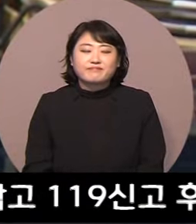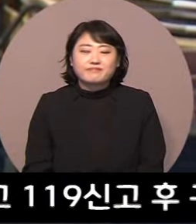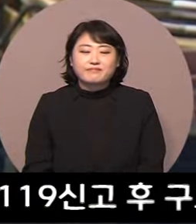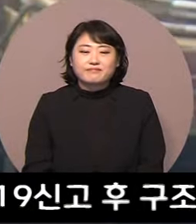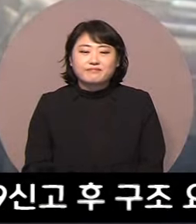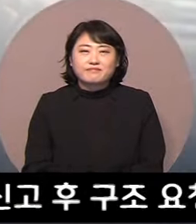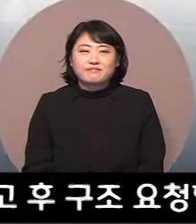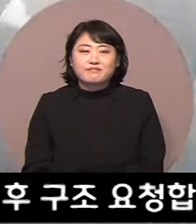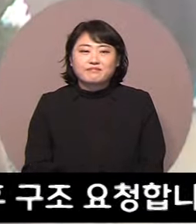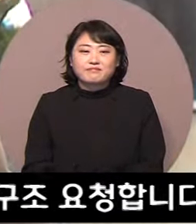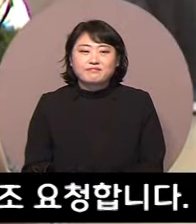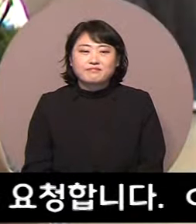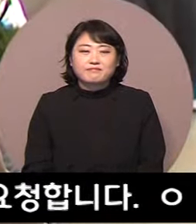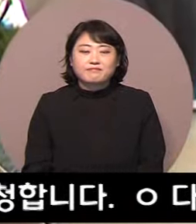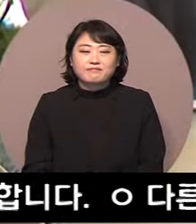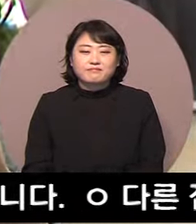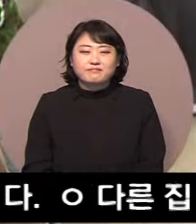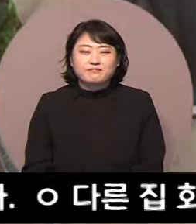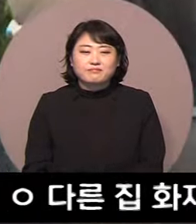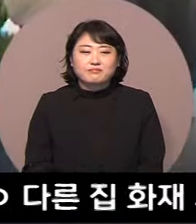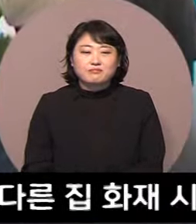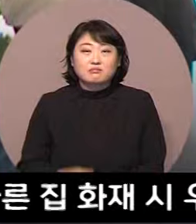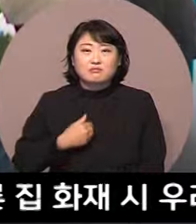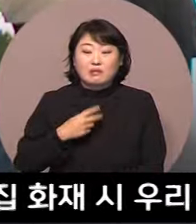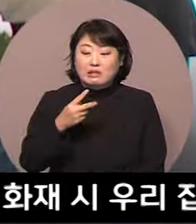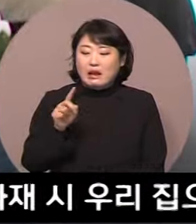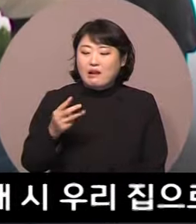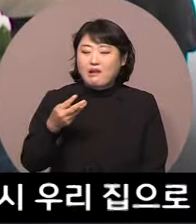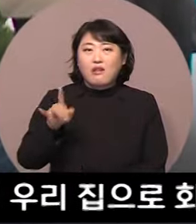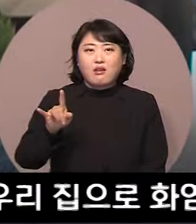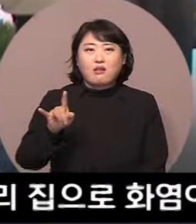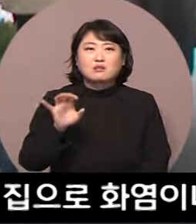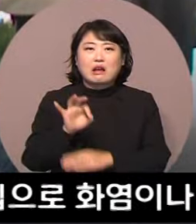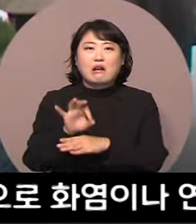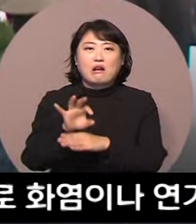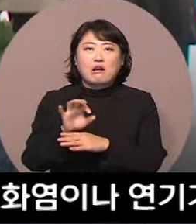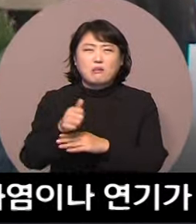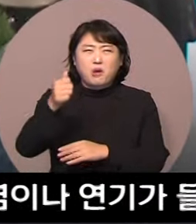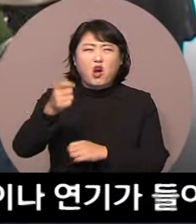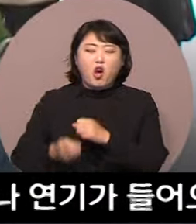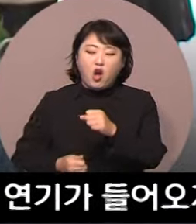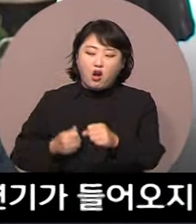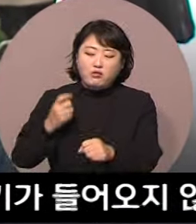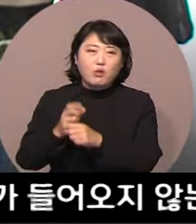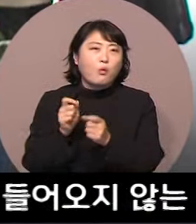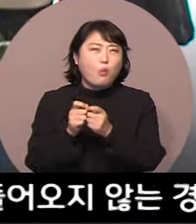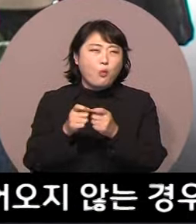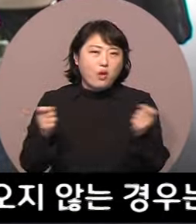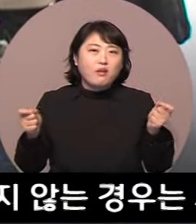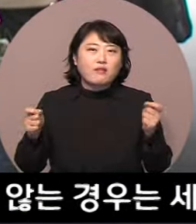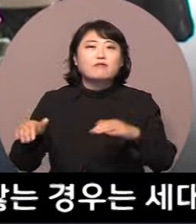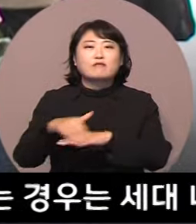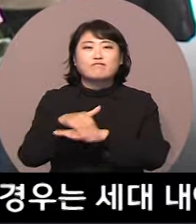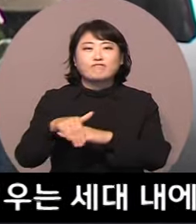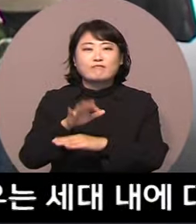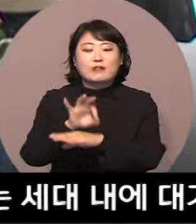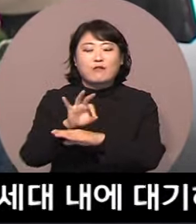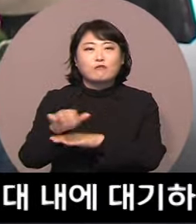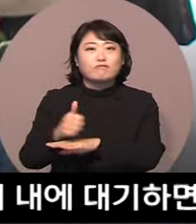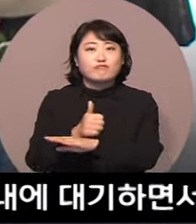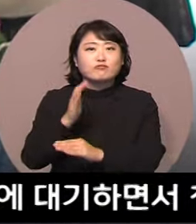되려나 심란하네요. 이 달래 때문에 나와요. 내가 이 집을. 그게 벌써 몇 년, 횟수를 두고 벌써 몇 년을